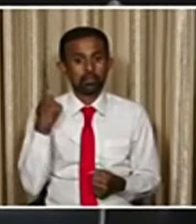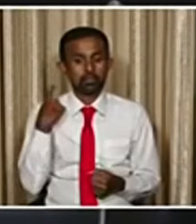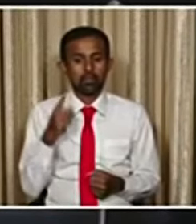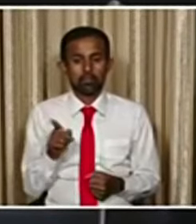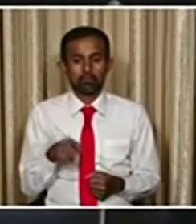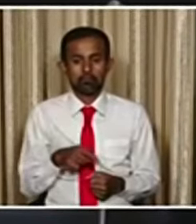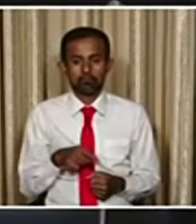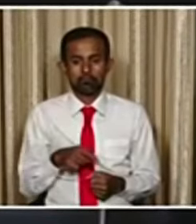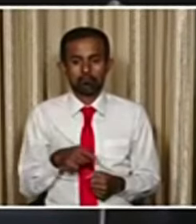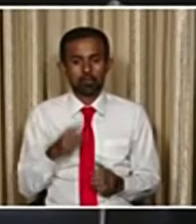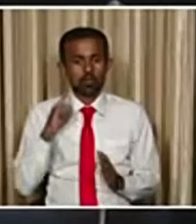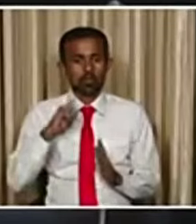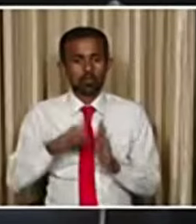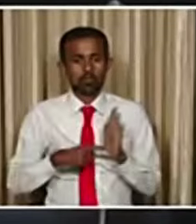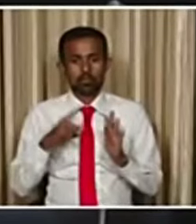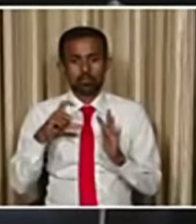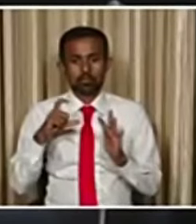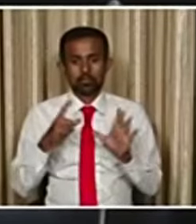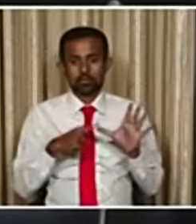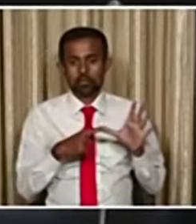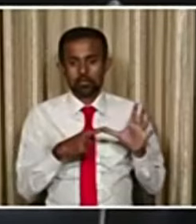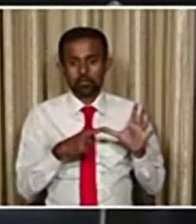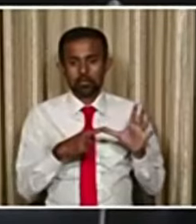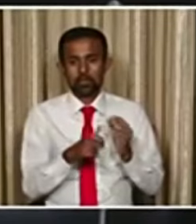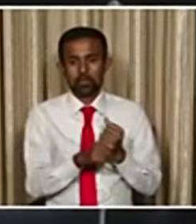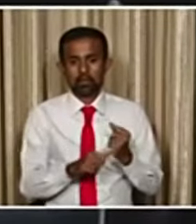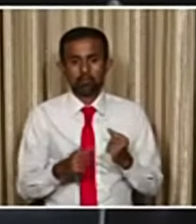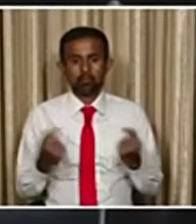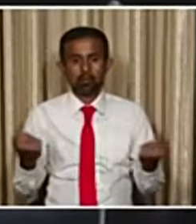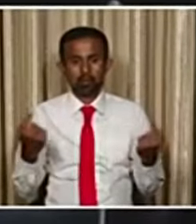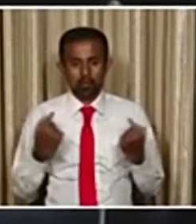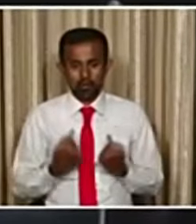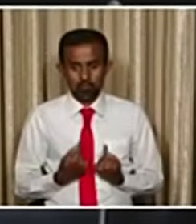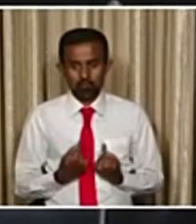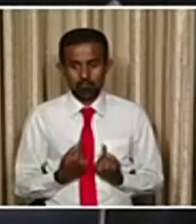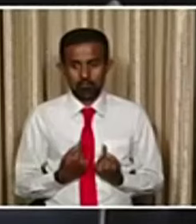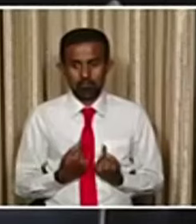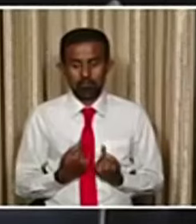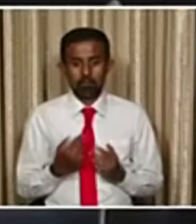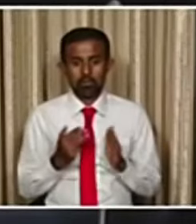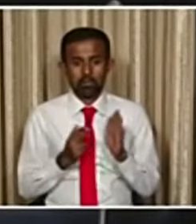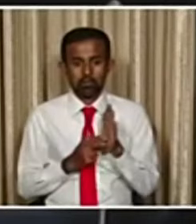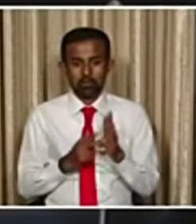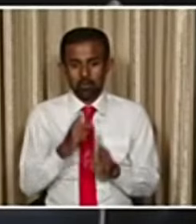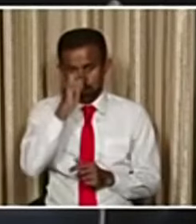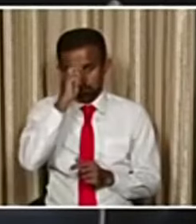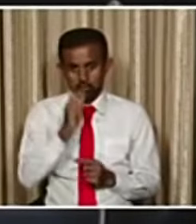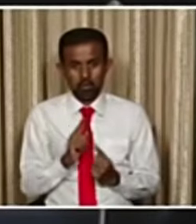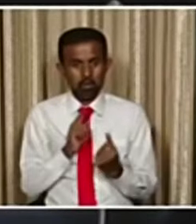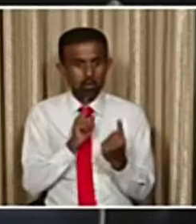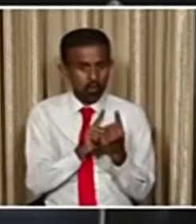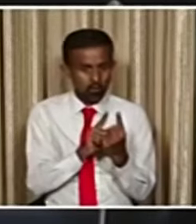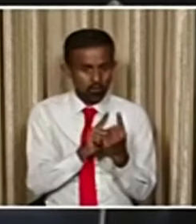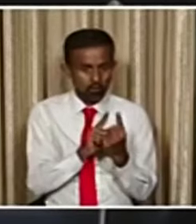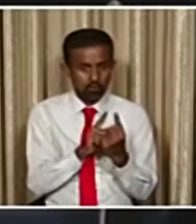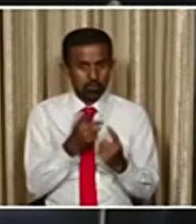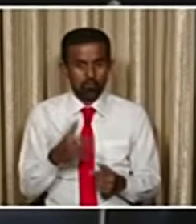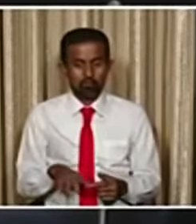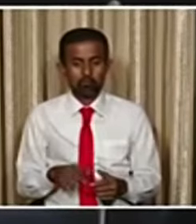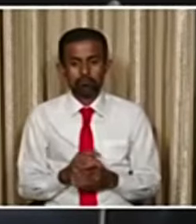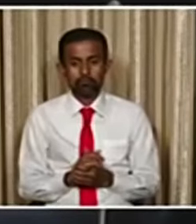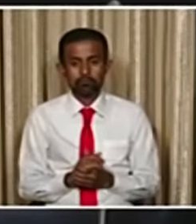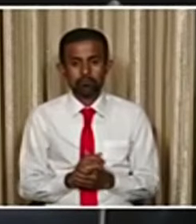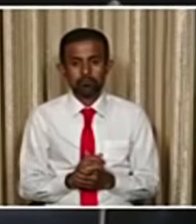වෙනකොටම ජයිකාවේ නියෝජිතයෝ ඇවිල්ලා අපේ කරුණිමාල් ශිරිපාද සිල්වා ඇමතුමා හම්බ වෙලා